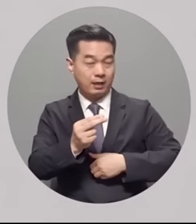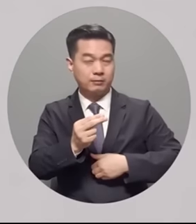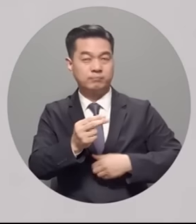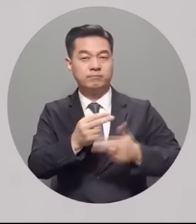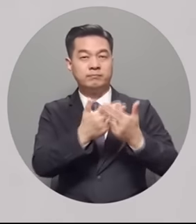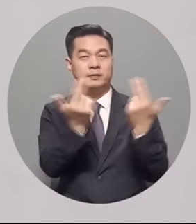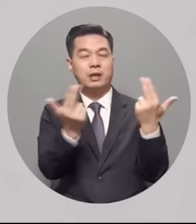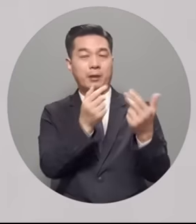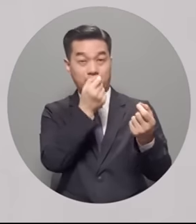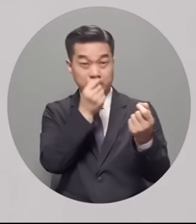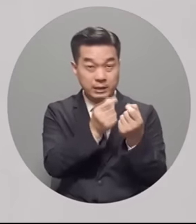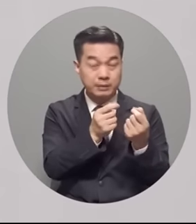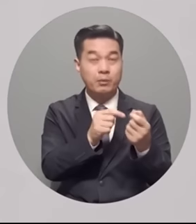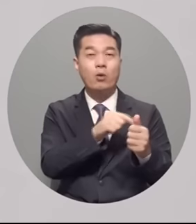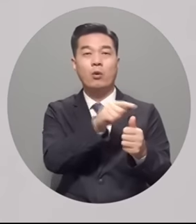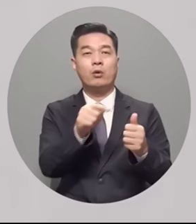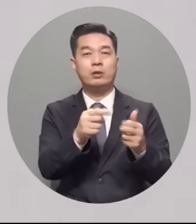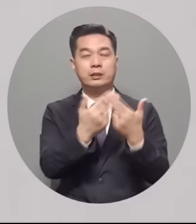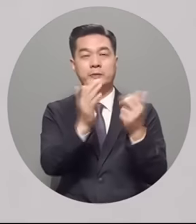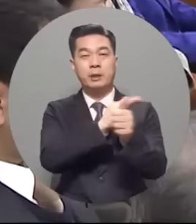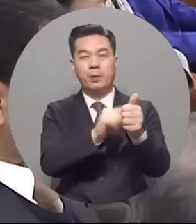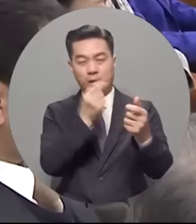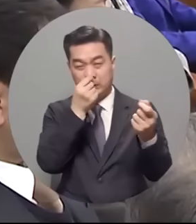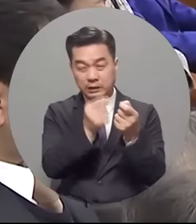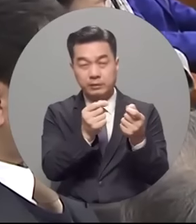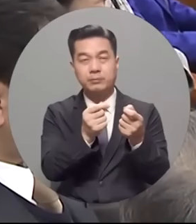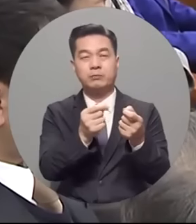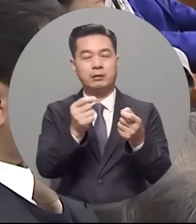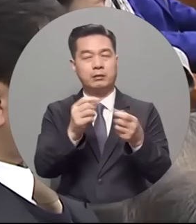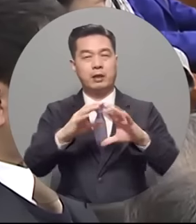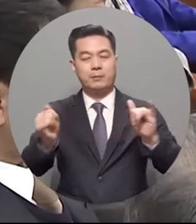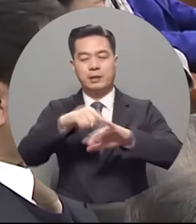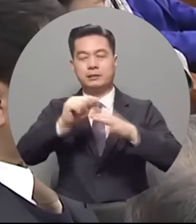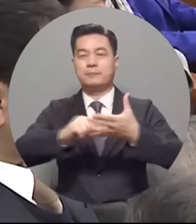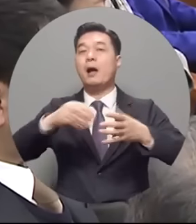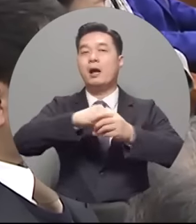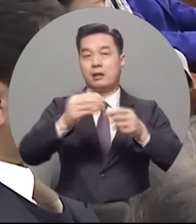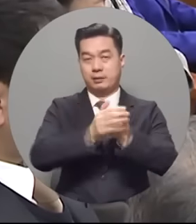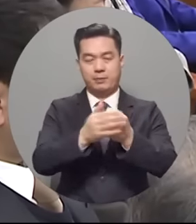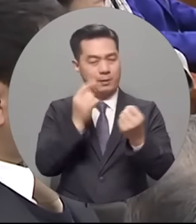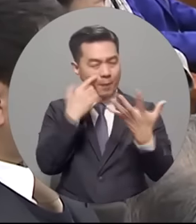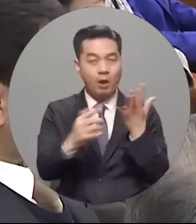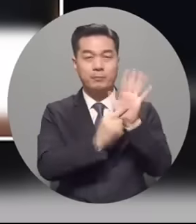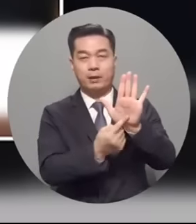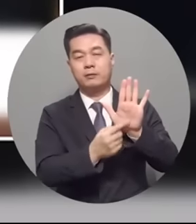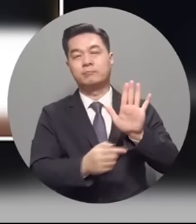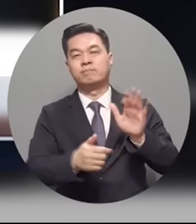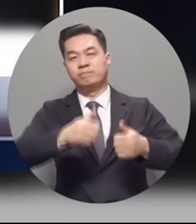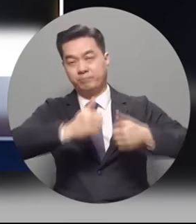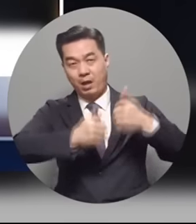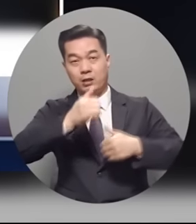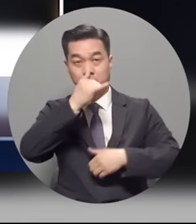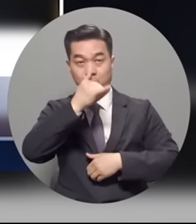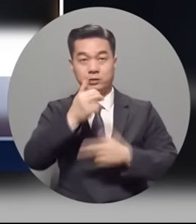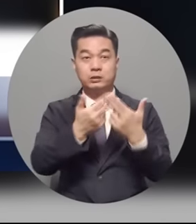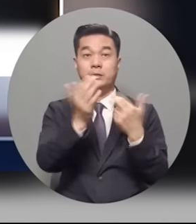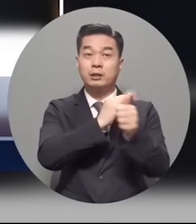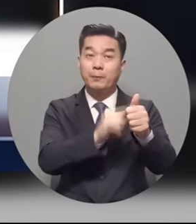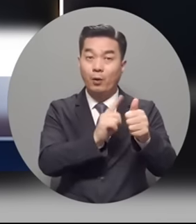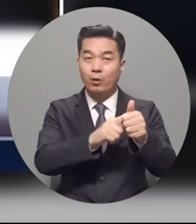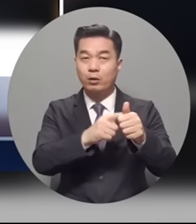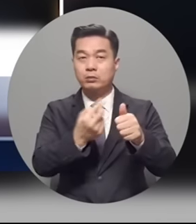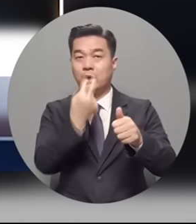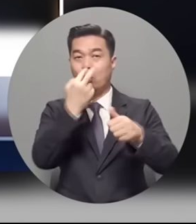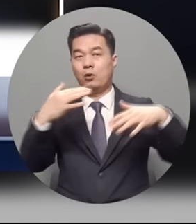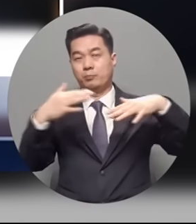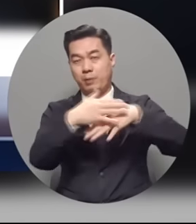총선 압승에 나타난 민심을 반영해야 한다며 선명성을 강조하고 있습니다. 이재명 대표와 가장 호흡을 잘 맞출